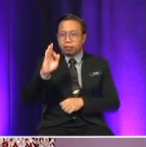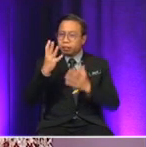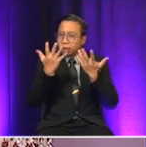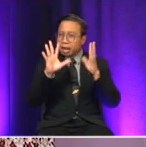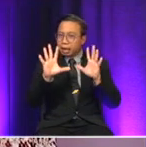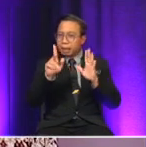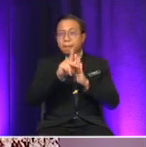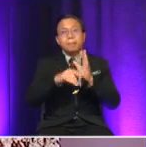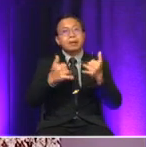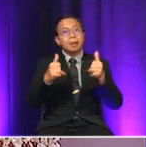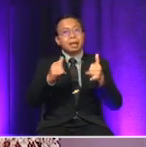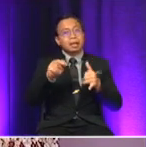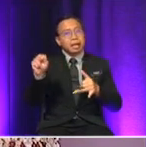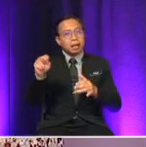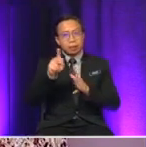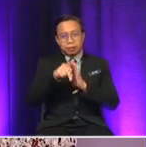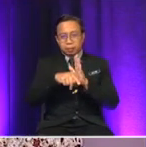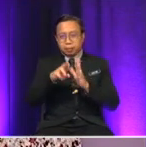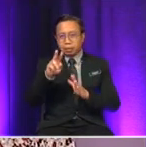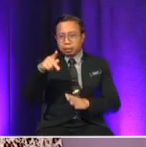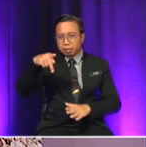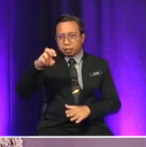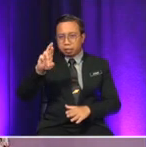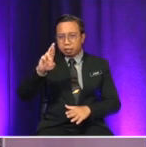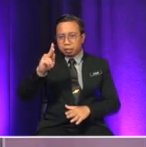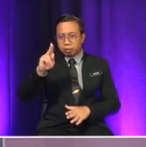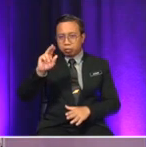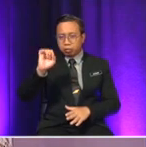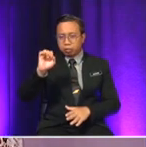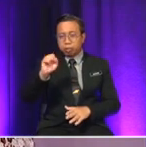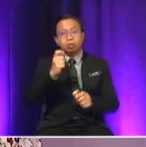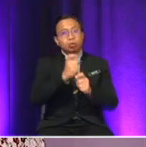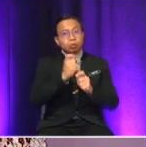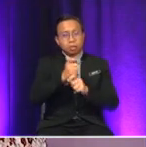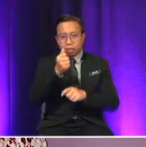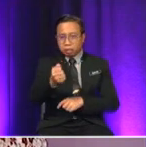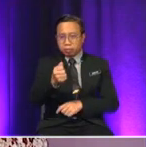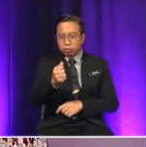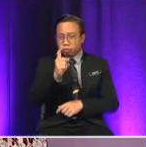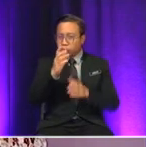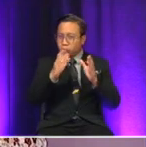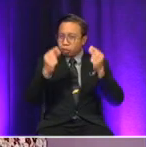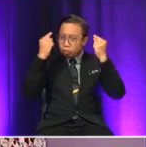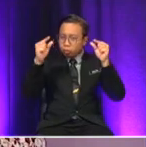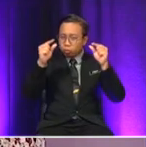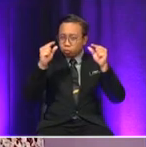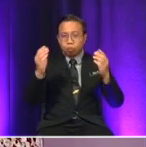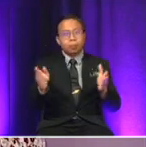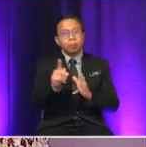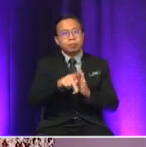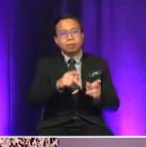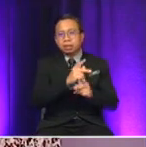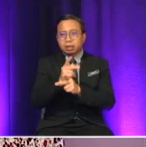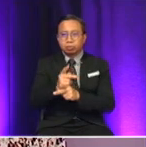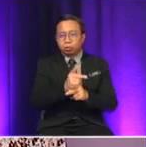permainan perkusi boleh, pergerakan kreatif pun boleh. Jadi tugas kamu sebagai seorang guru, pengasuh, pendidik dan juga